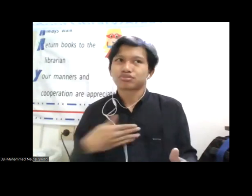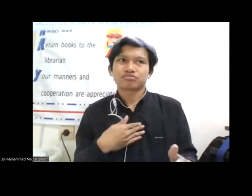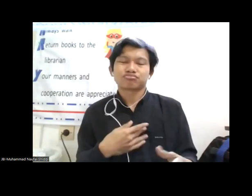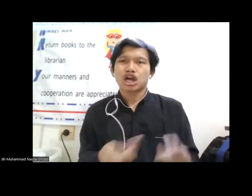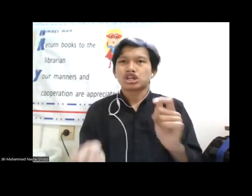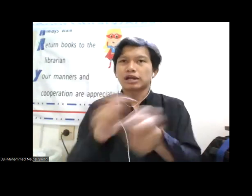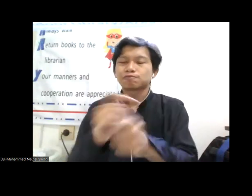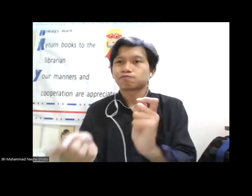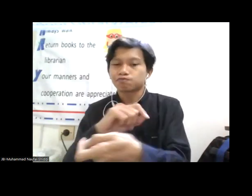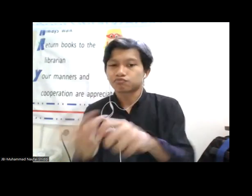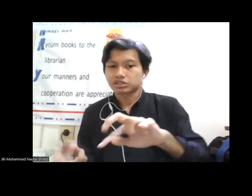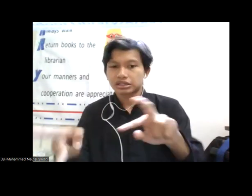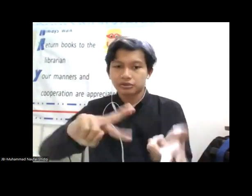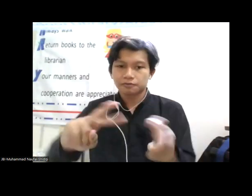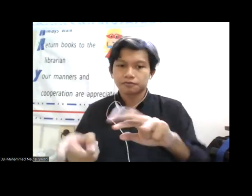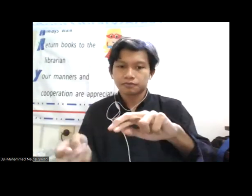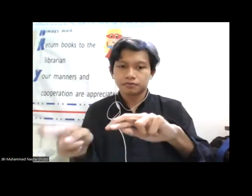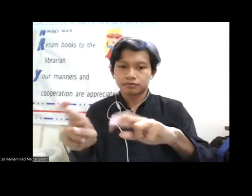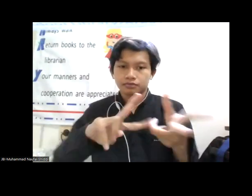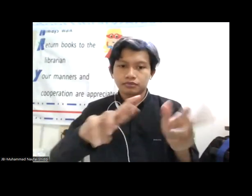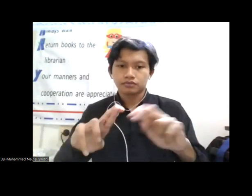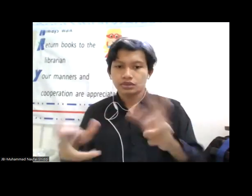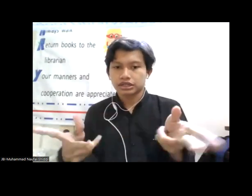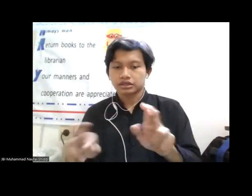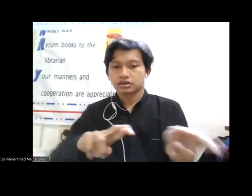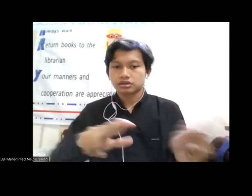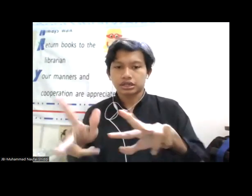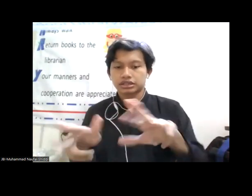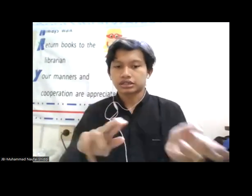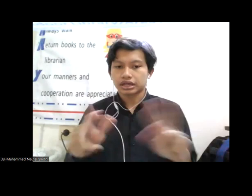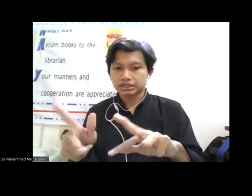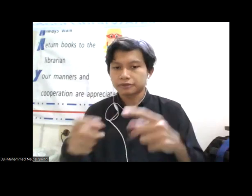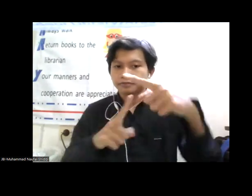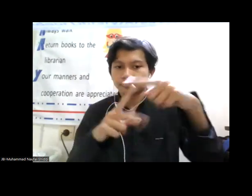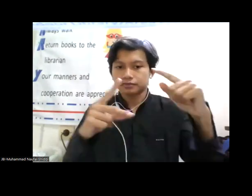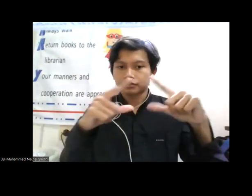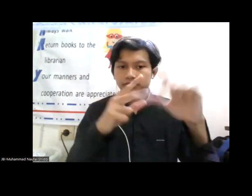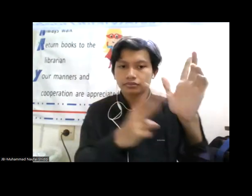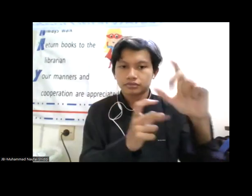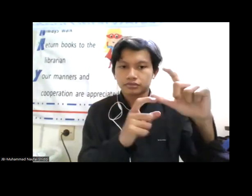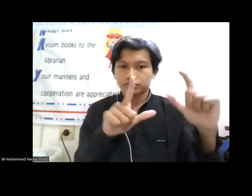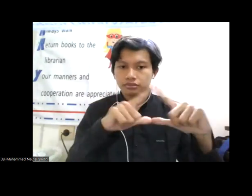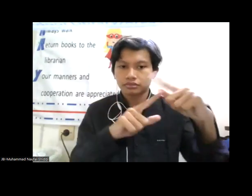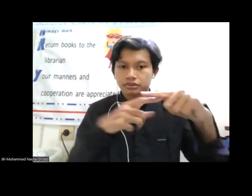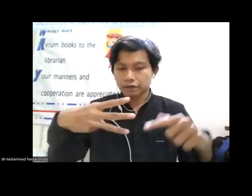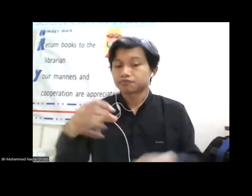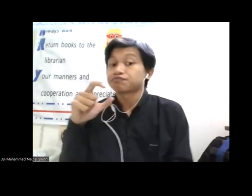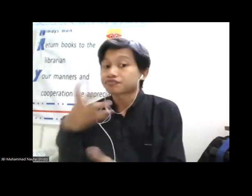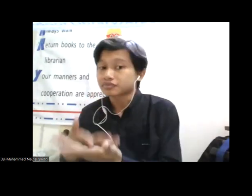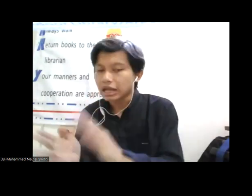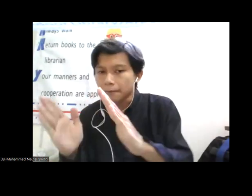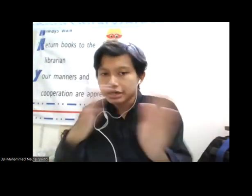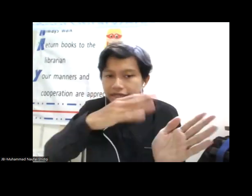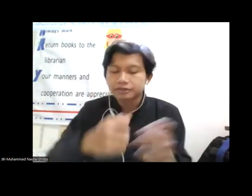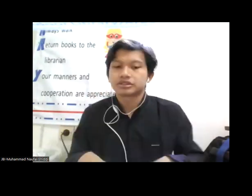tadinya sumbernya bahasa Arab tulis dengan bahasa Indonesia gitu tapi dimiringkan gitu Nah itu pengalaman saya